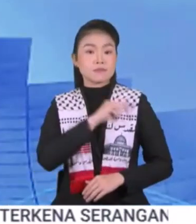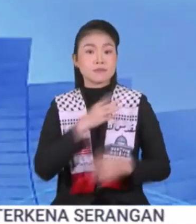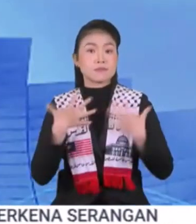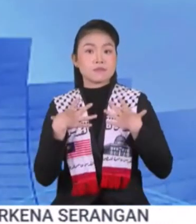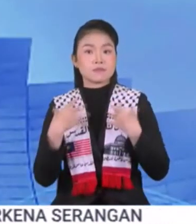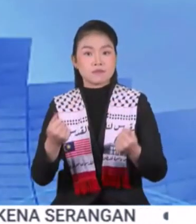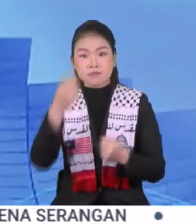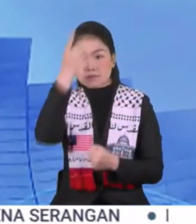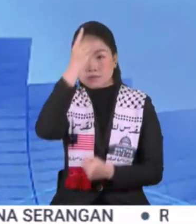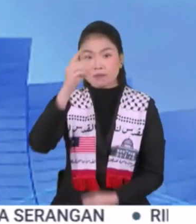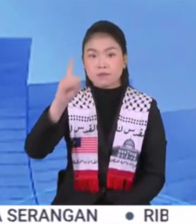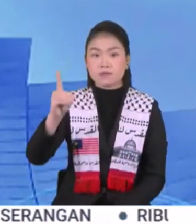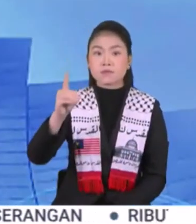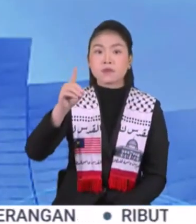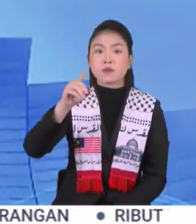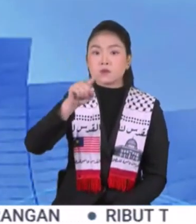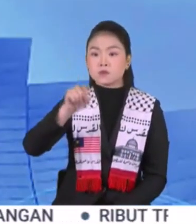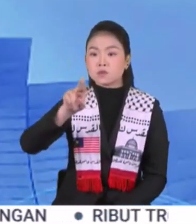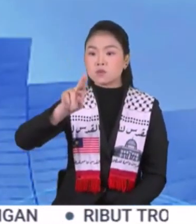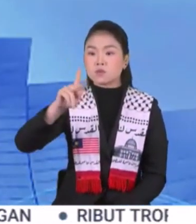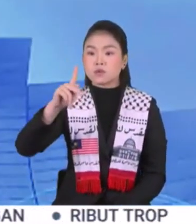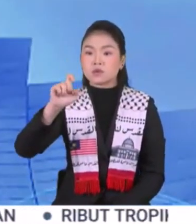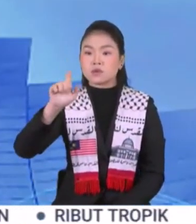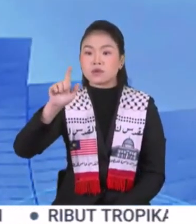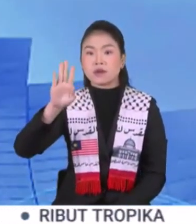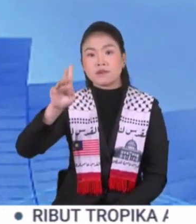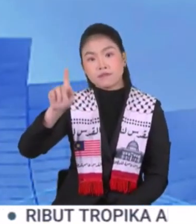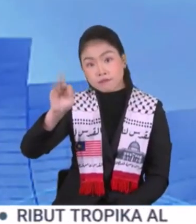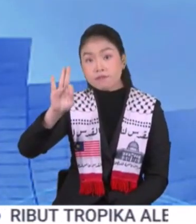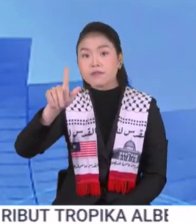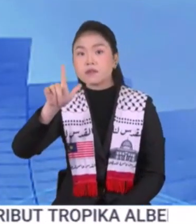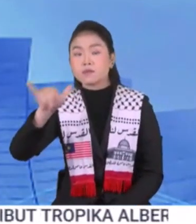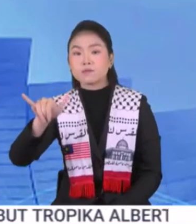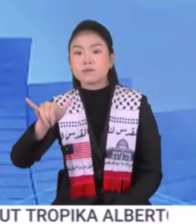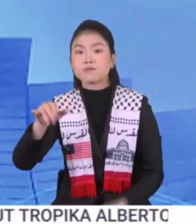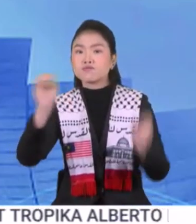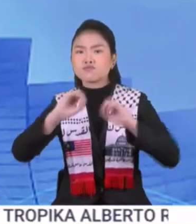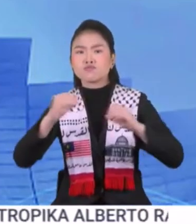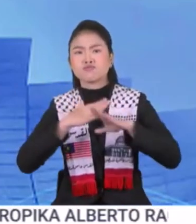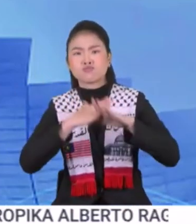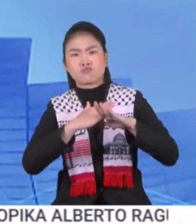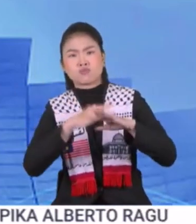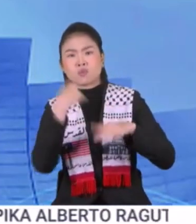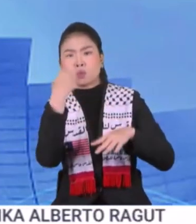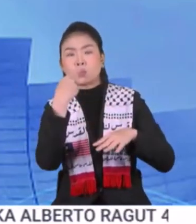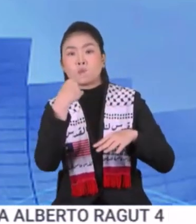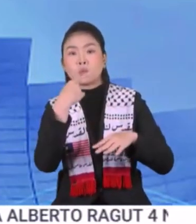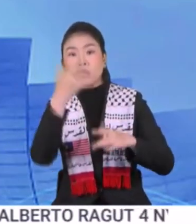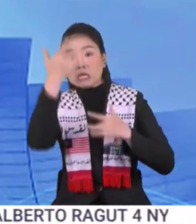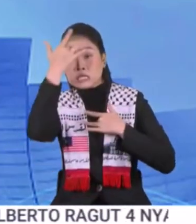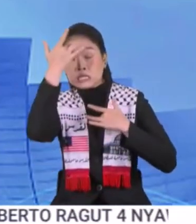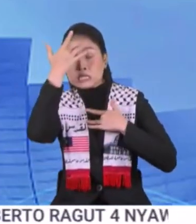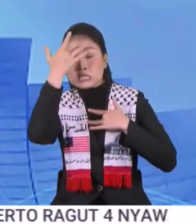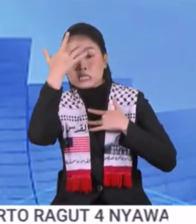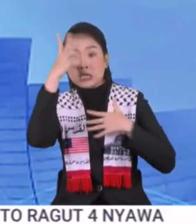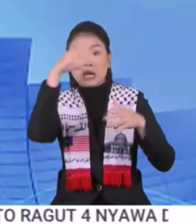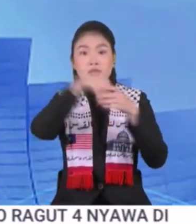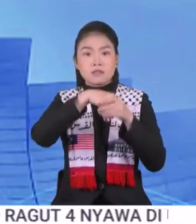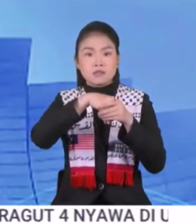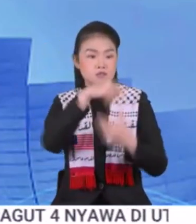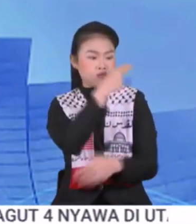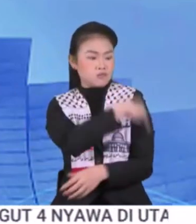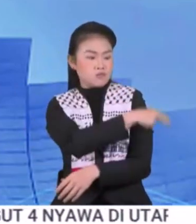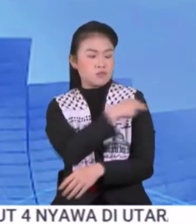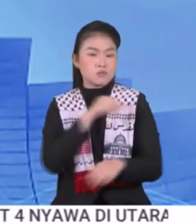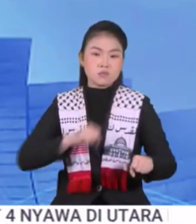Sementara itu, Menteri Kesihatan Datuk Seri Dr. Zulkifli Ahmad menjelaskan tiada halangan bagi pesakit yang menerima rawatan di